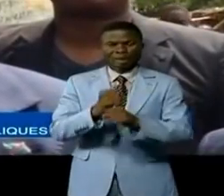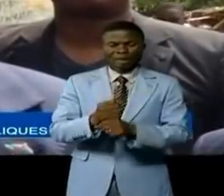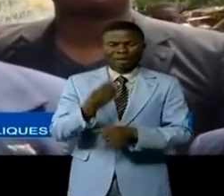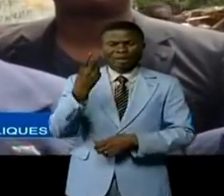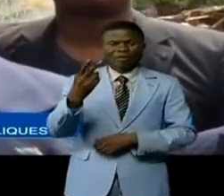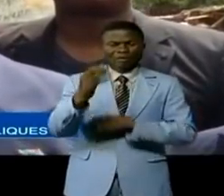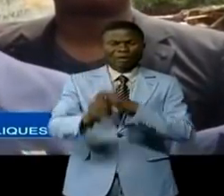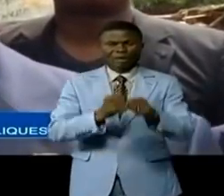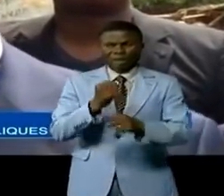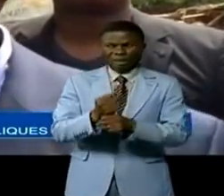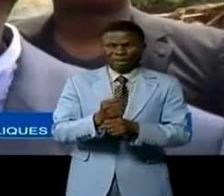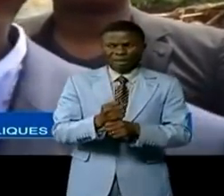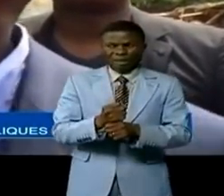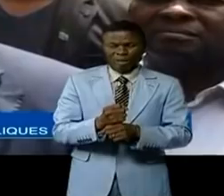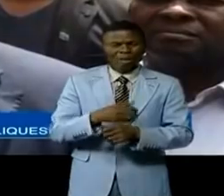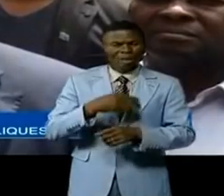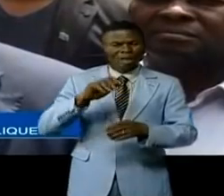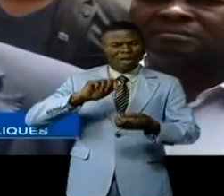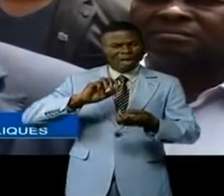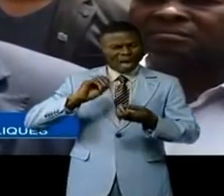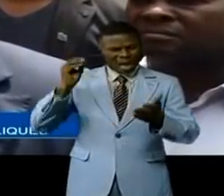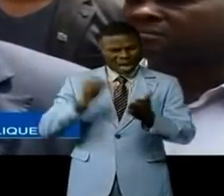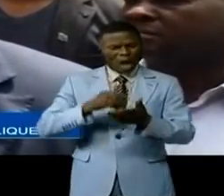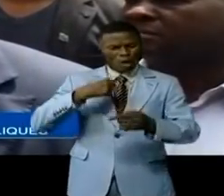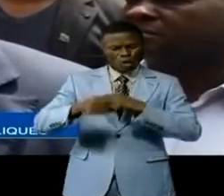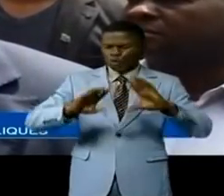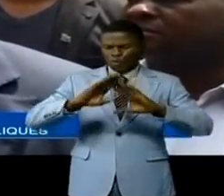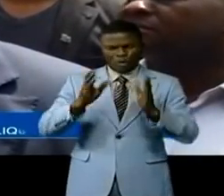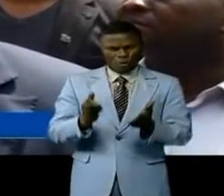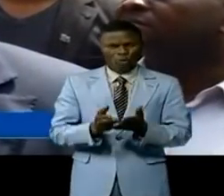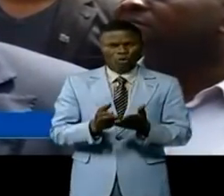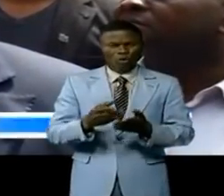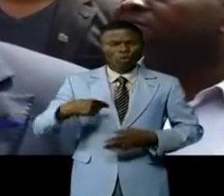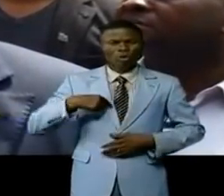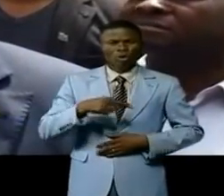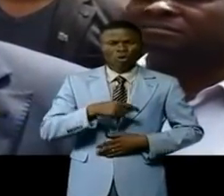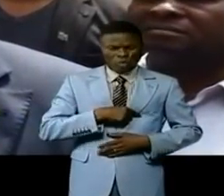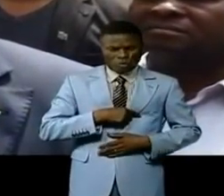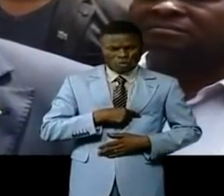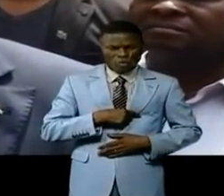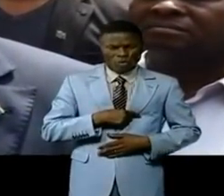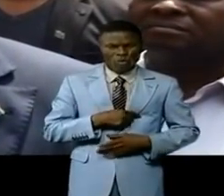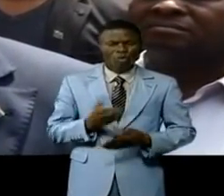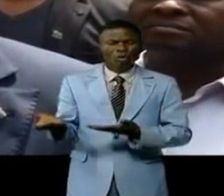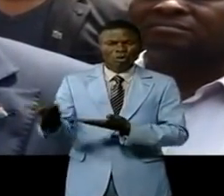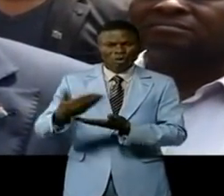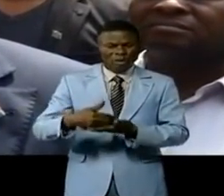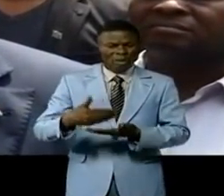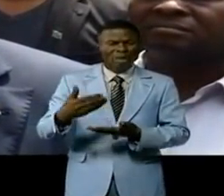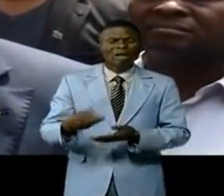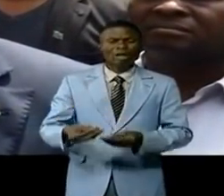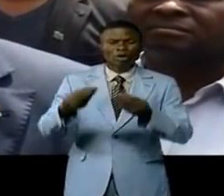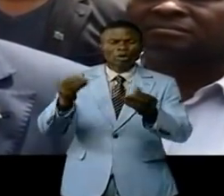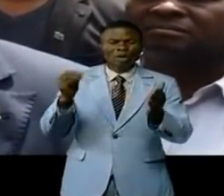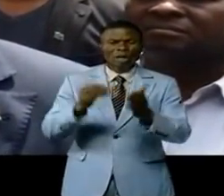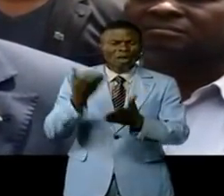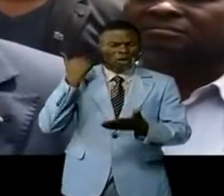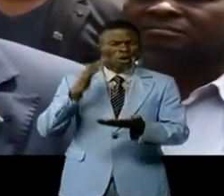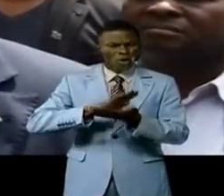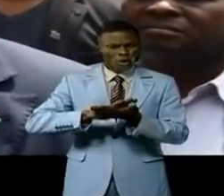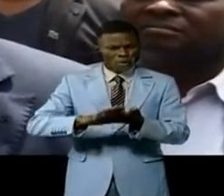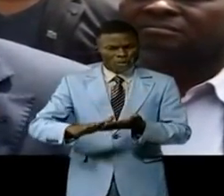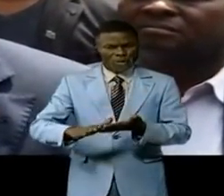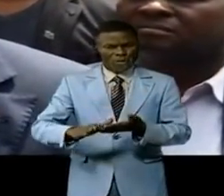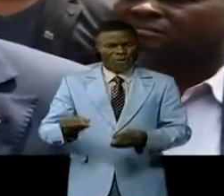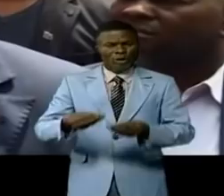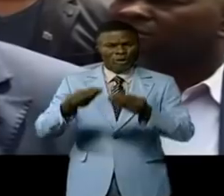devons tout refaire. Donc, nous allons ramener de l'eau potable, nous allons